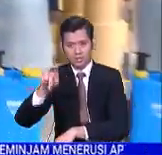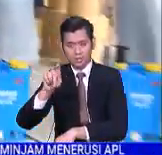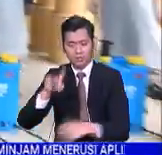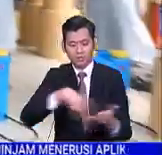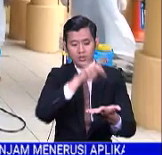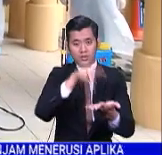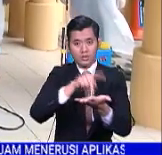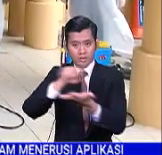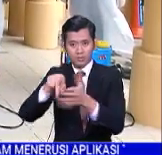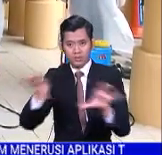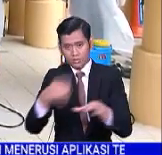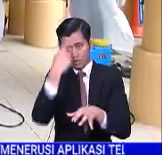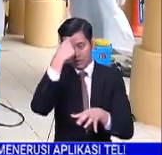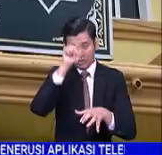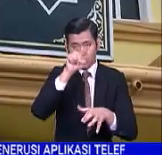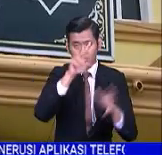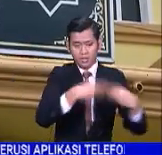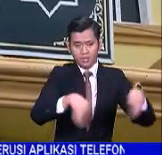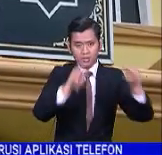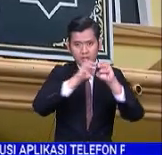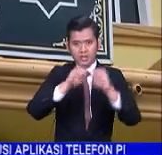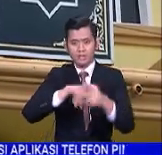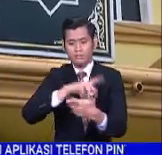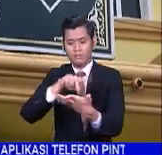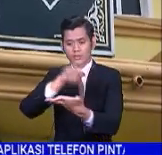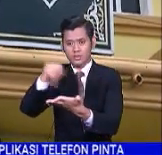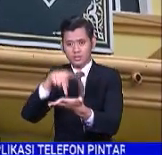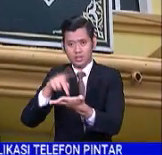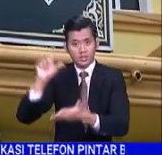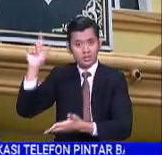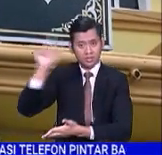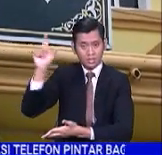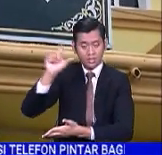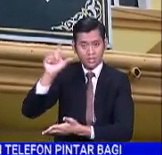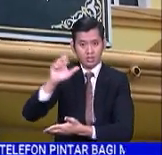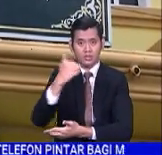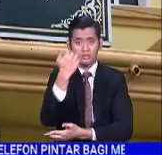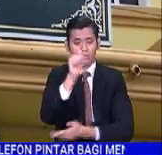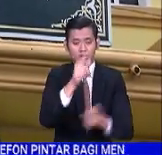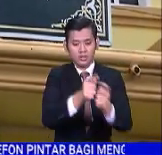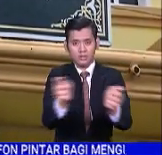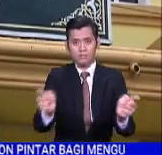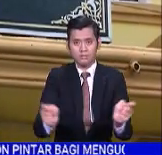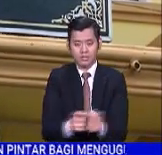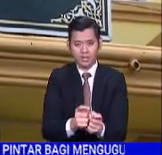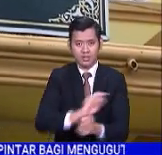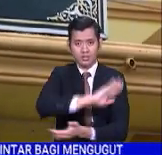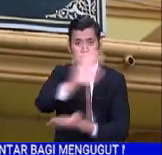pengajian agama dan premis awam melibatkan 10 jajahan di seluruh Kelantan.